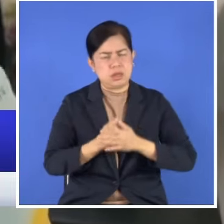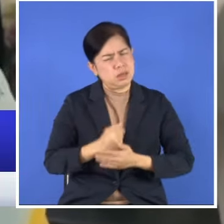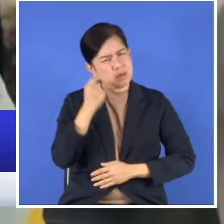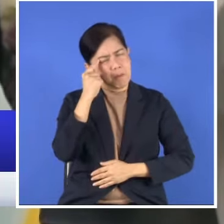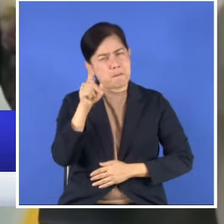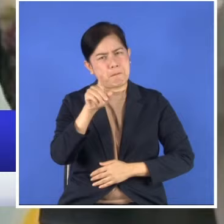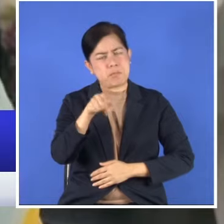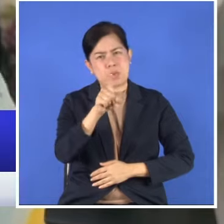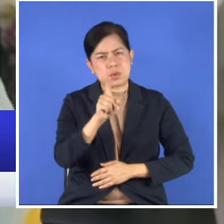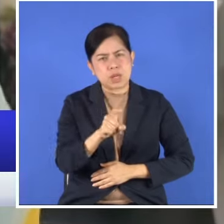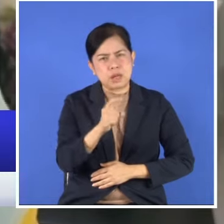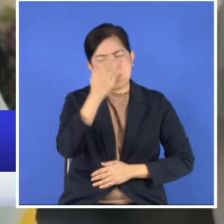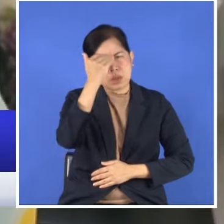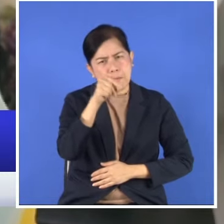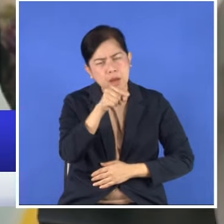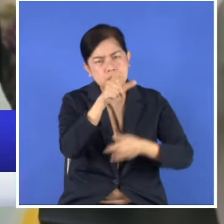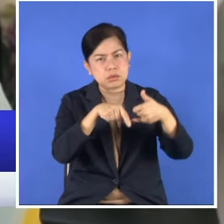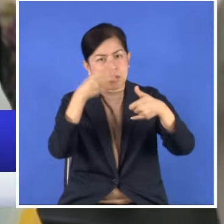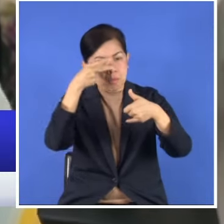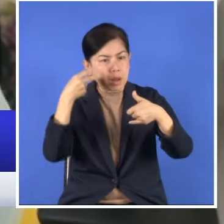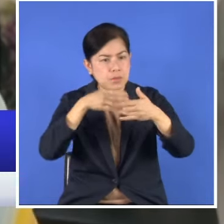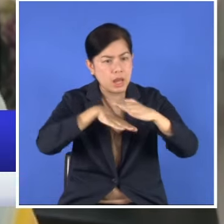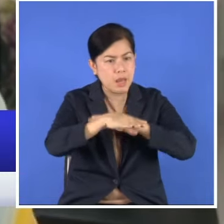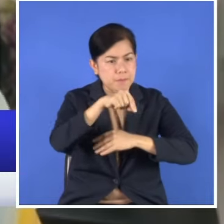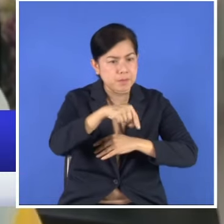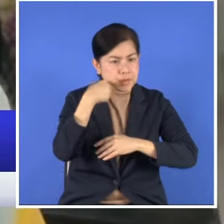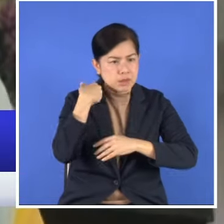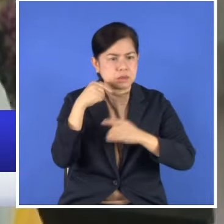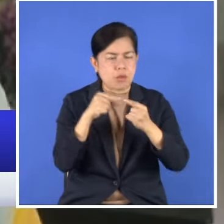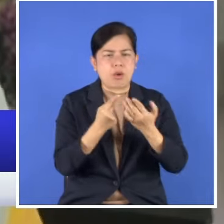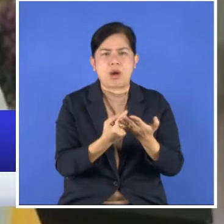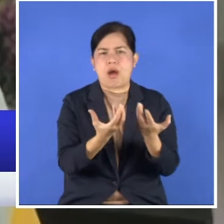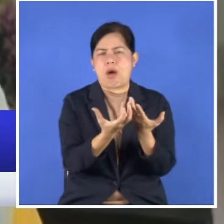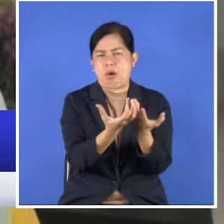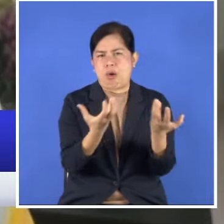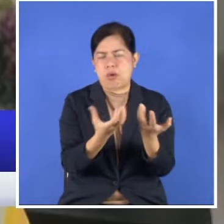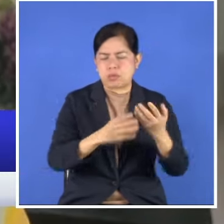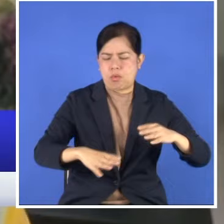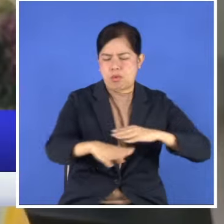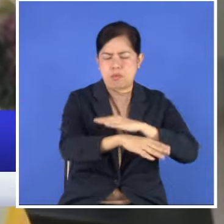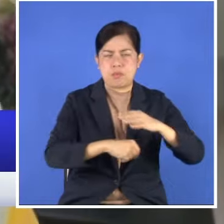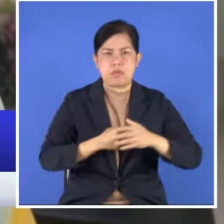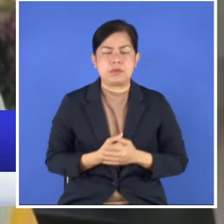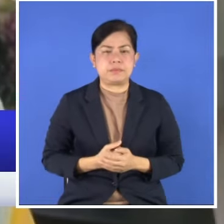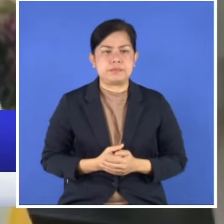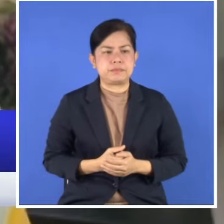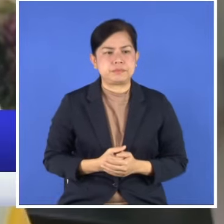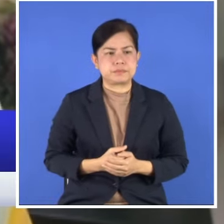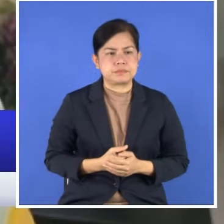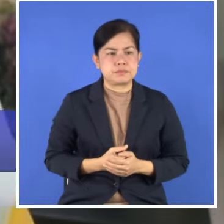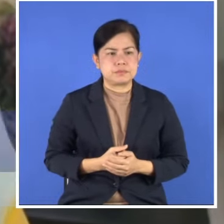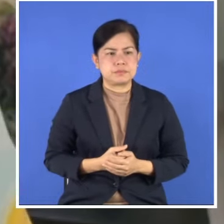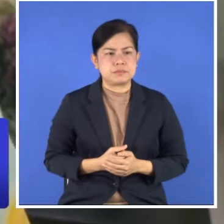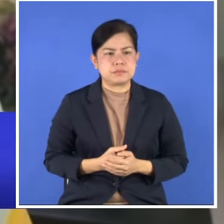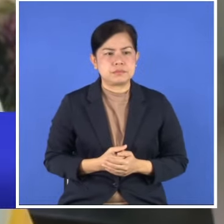ต้องการอะไรเขารู้อยู่แล้วว่าเราจะมีแม่บ้านเนี่ยอยู่ประจำที่ตึกและในแถบนั้นเองตอนนี้เพื่อนบ้านเองก็กังวลใจเพราะว่าเข